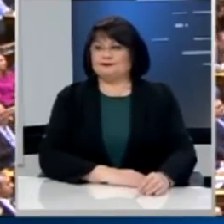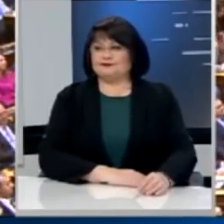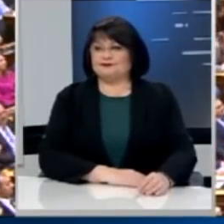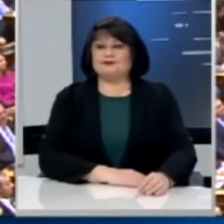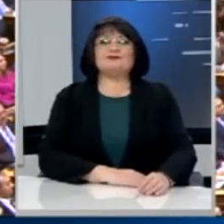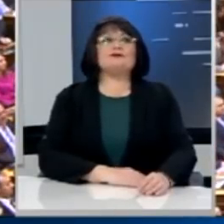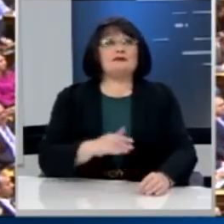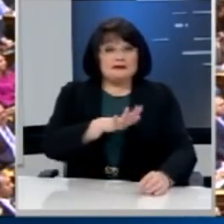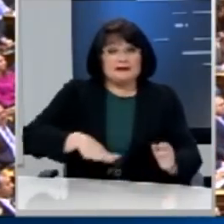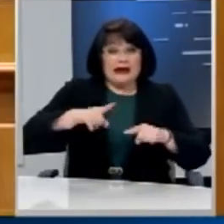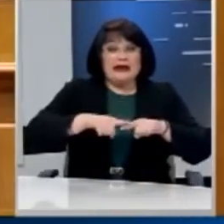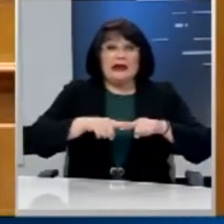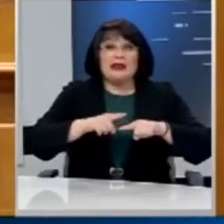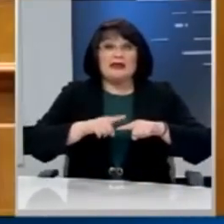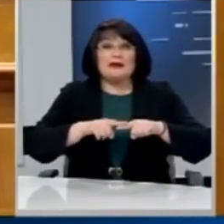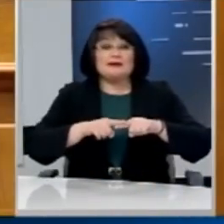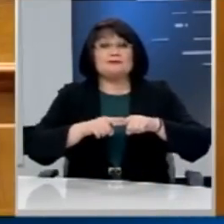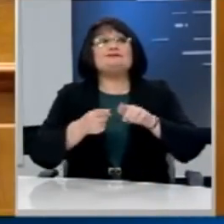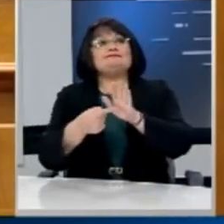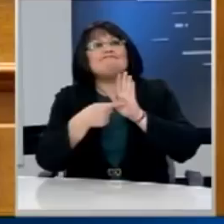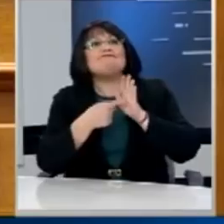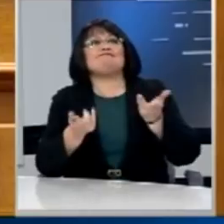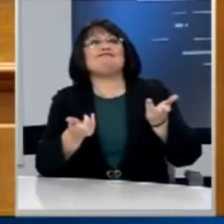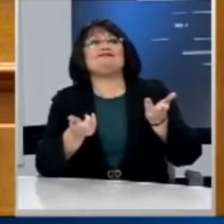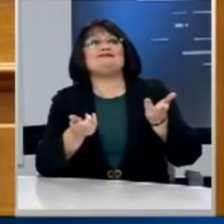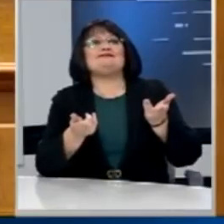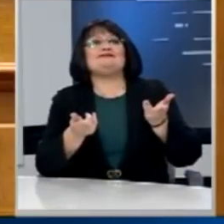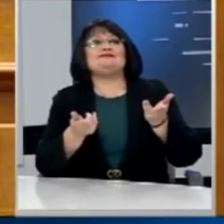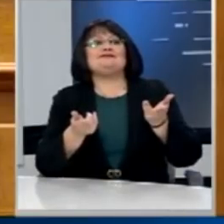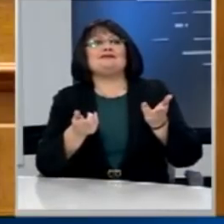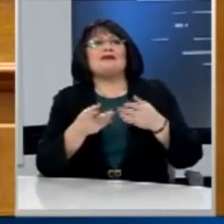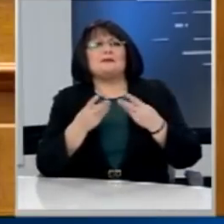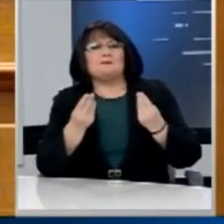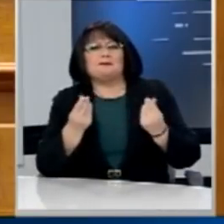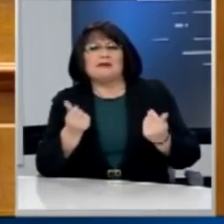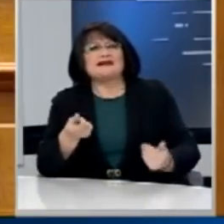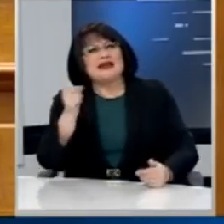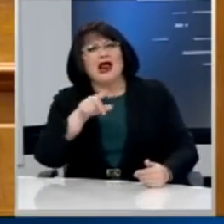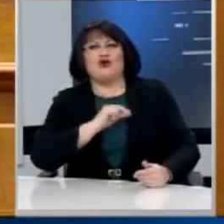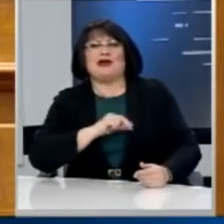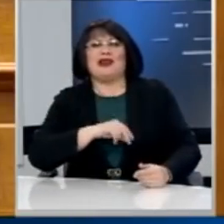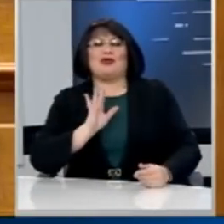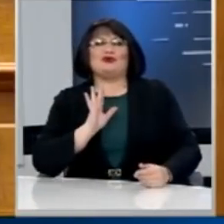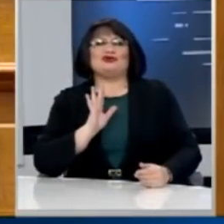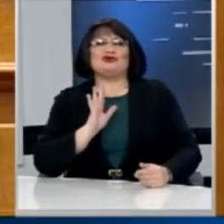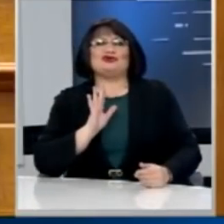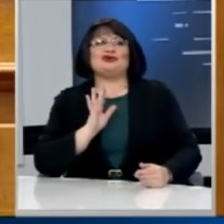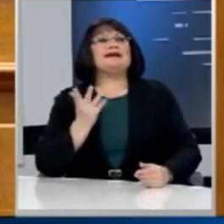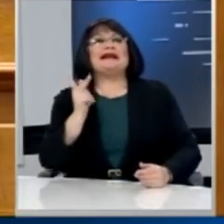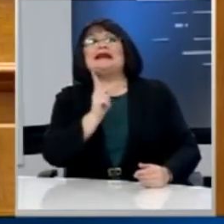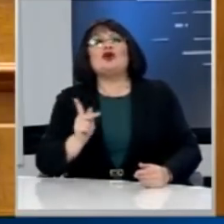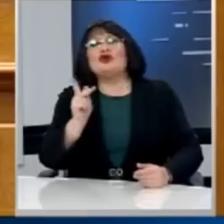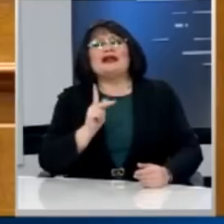Στο εσωτερικό όμως εκφράζεται και ένα άειλο κέρδος. Διατρέχει οριζόντια την